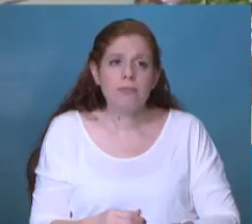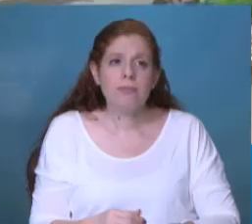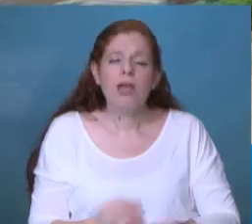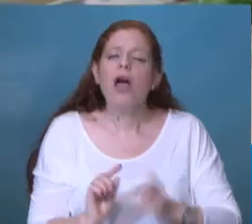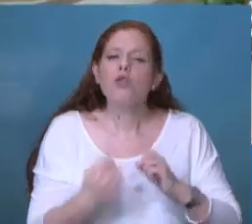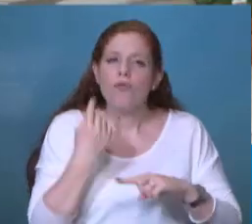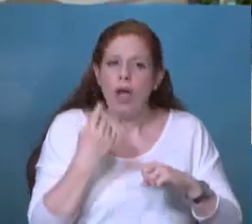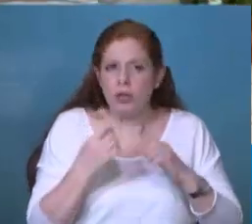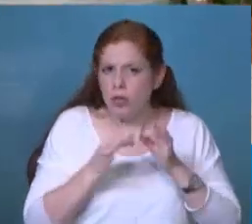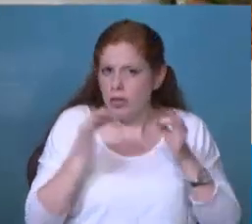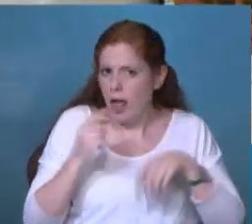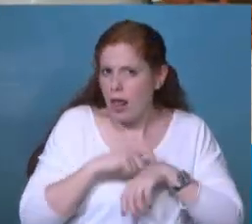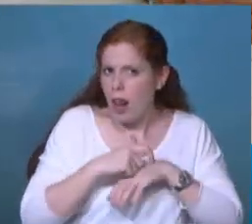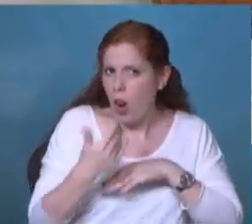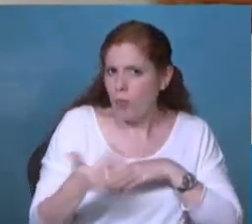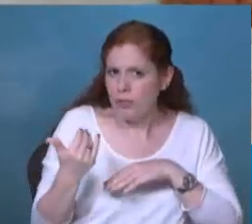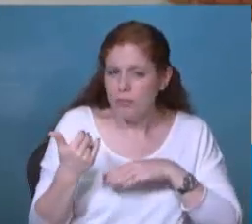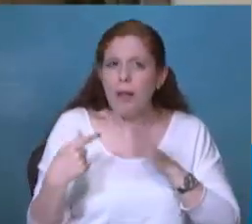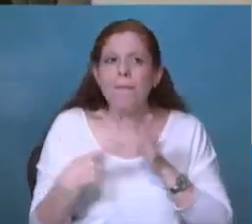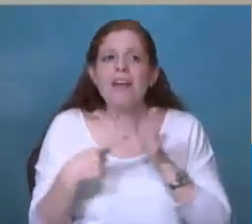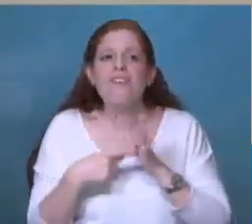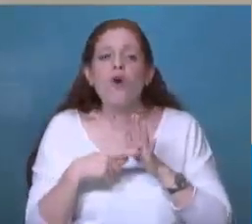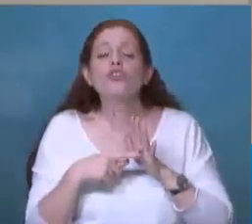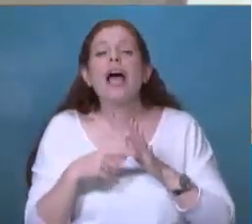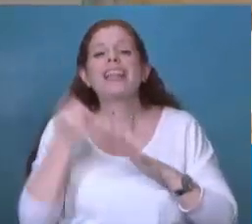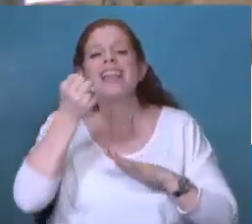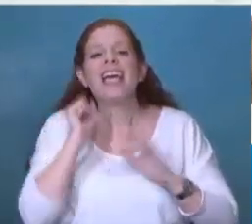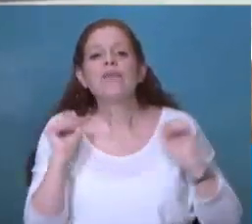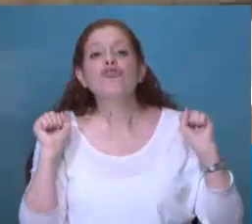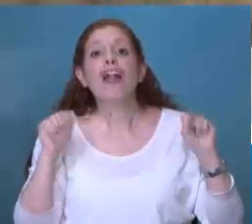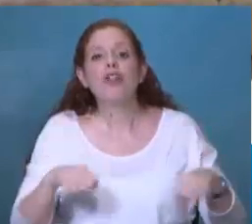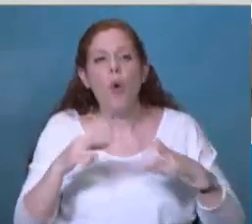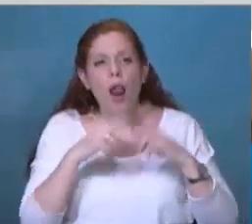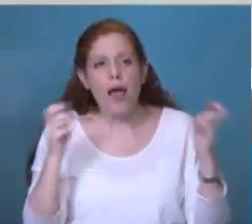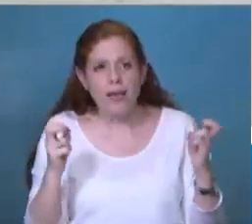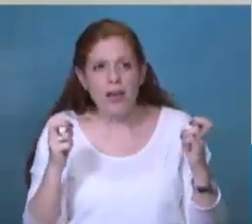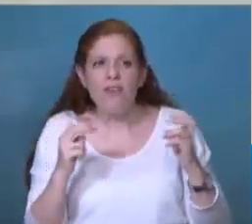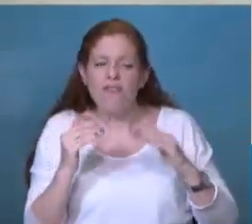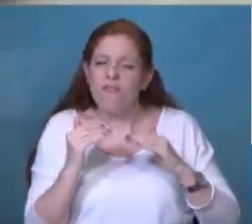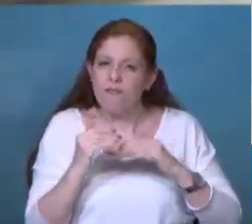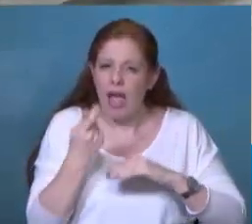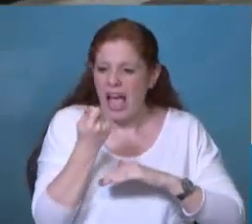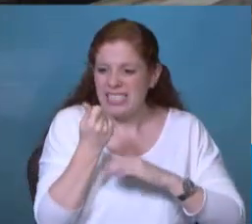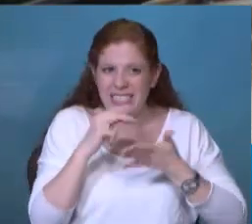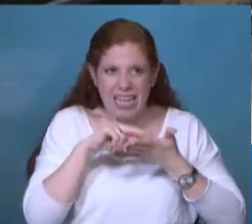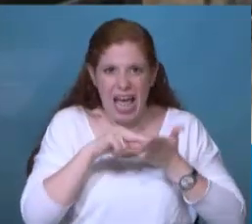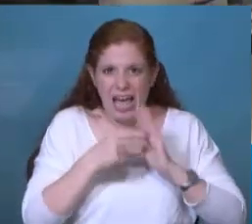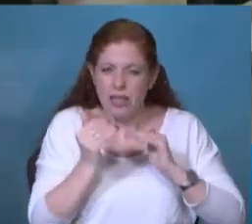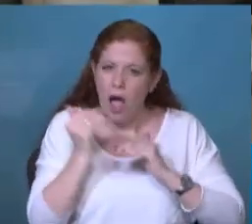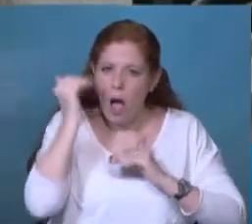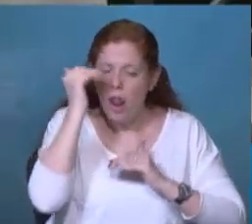התופעה הזאת צמחה בעת האחרונה בעקבות השתלטות התיירים על העיר והעלייה הבלתי נסבלת בשכר